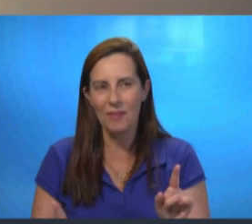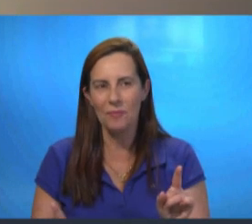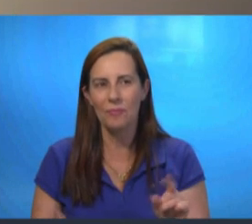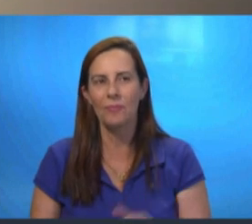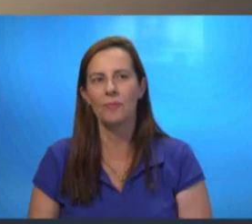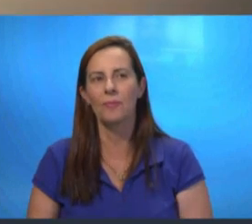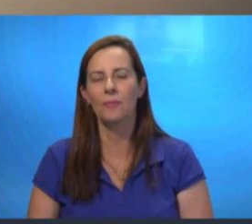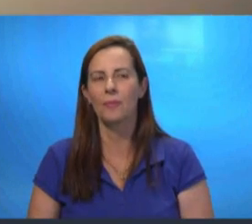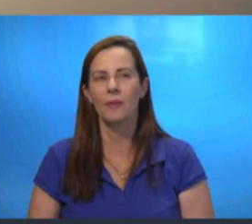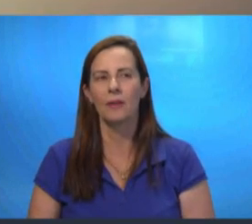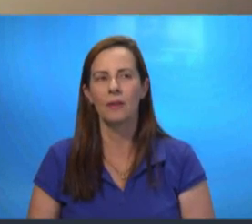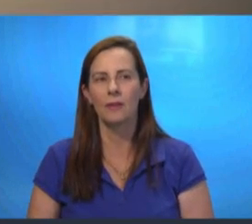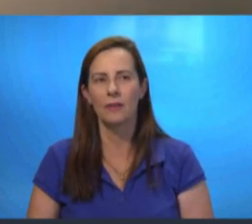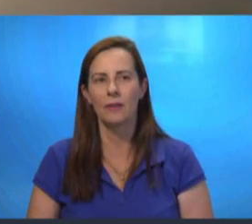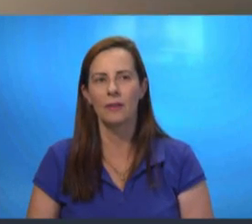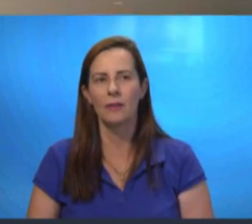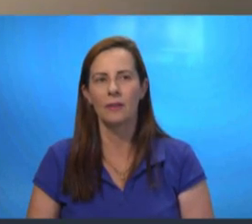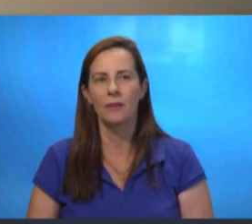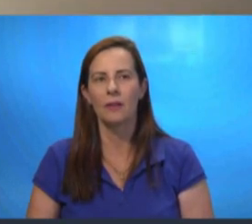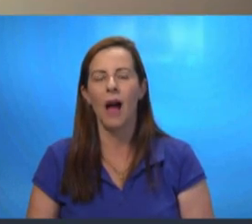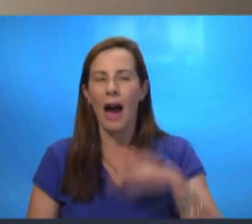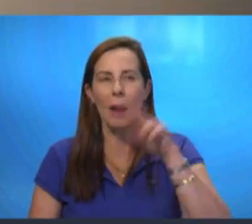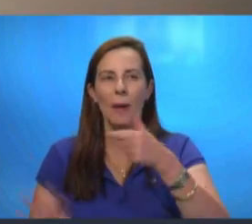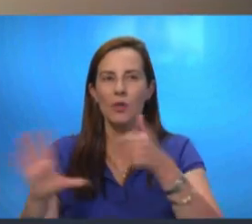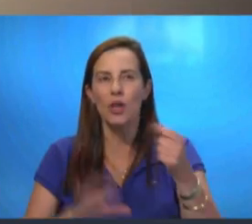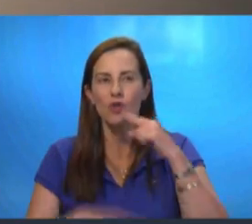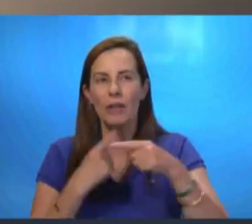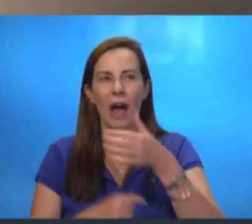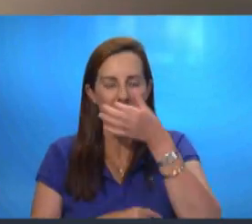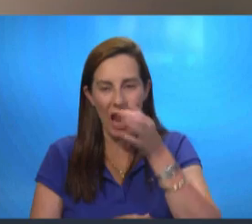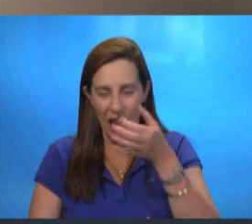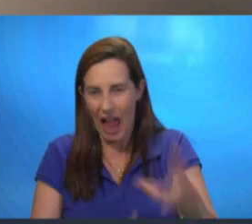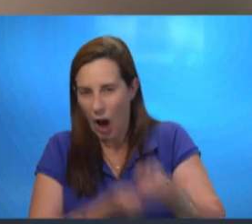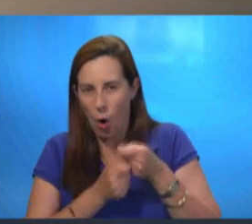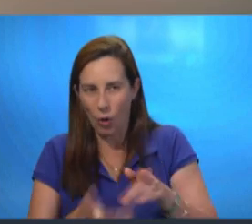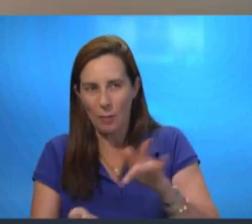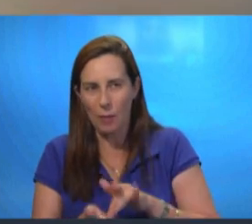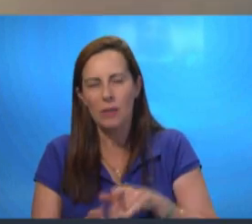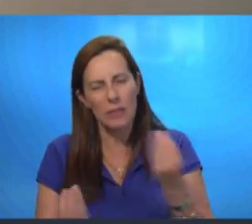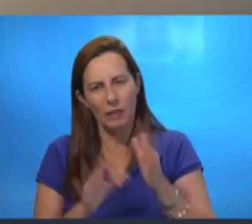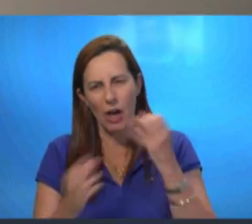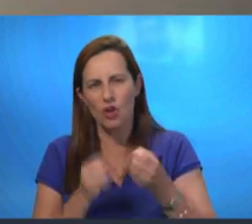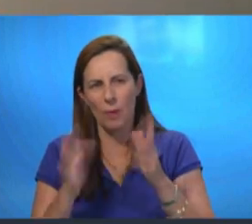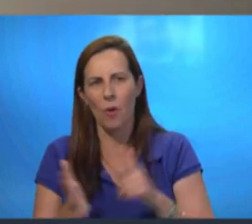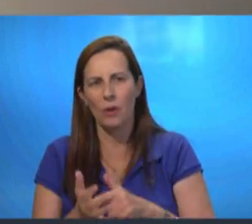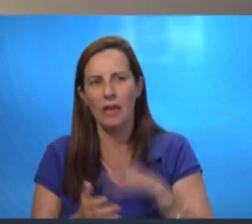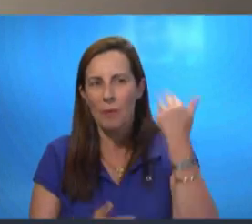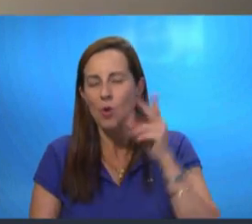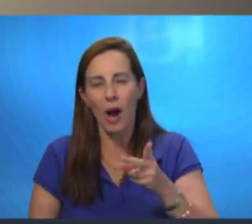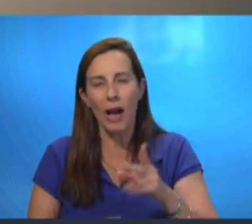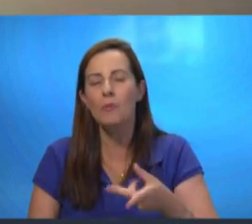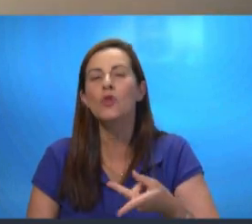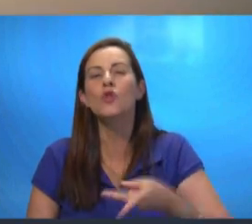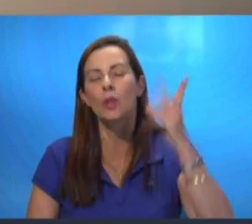مو تاريخ قليل جدا 26 قرن تقتلع ناس من جذورهم صعبه جدا يعني هم العراقيين كانوا هم اللي